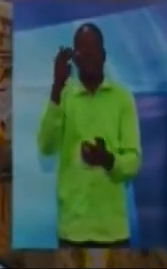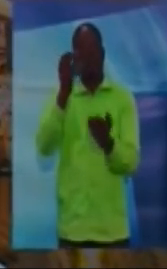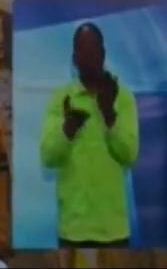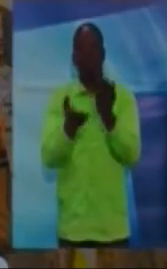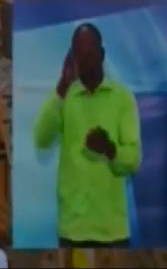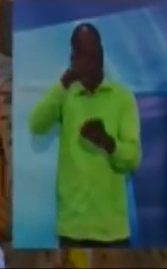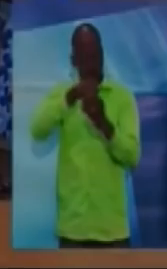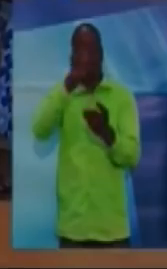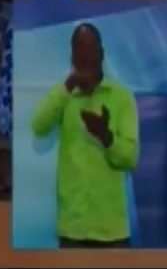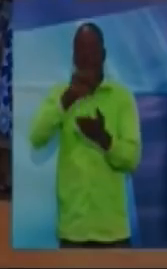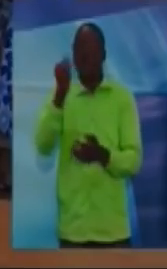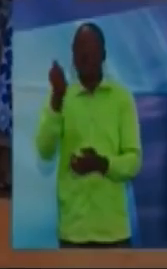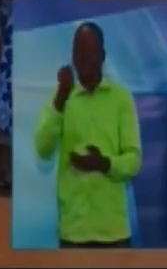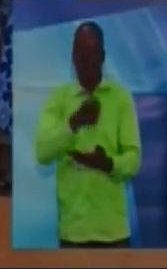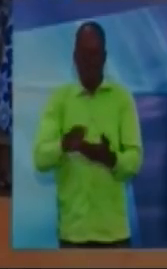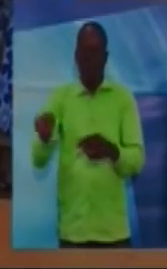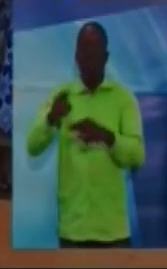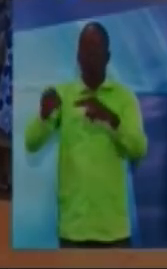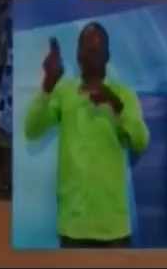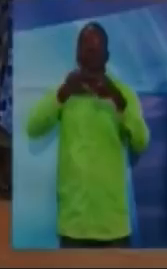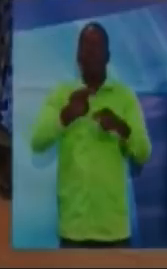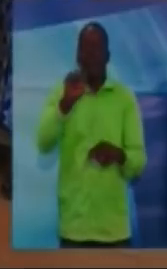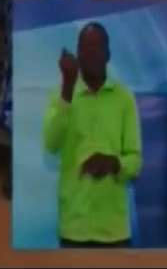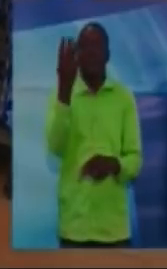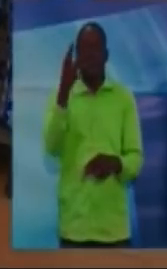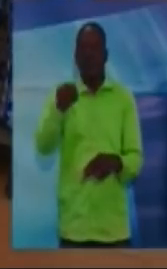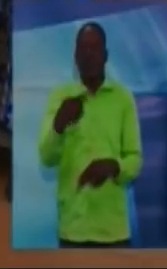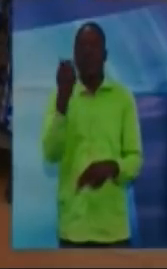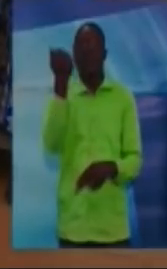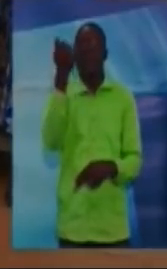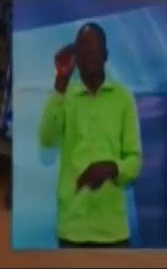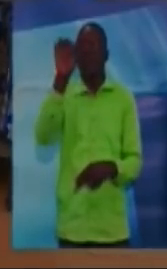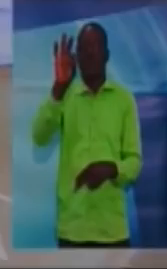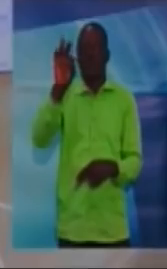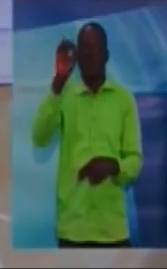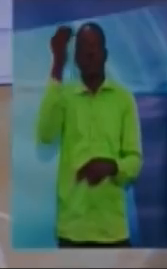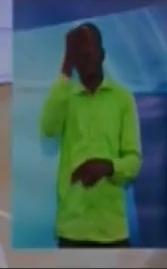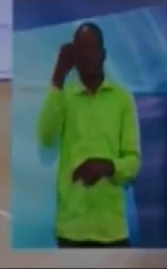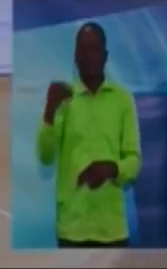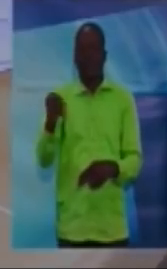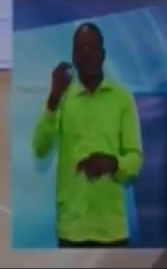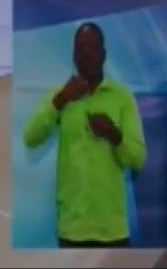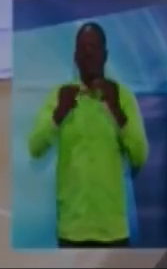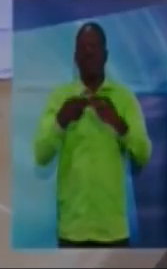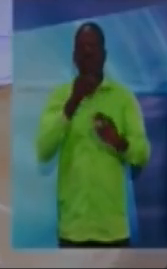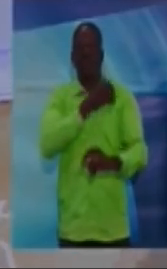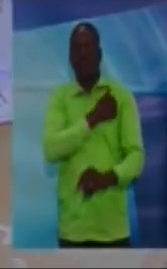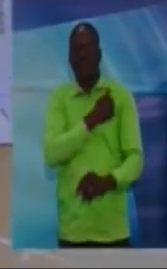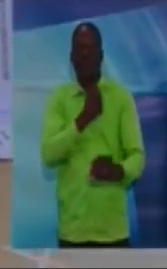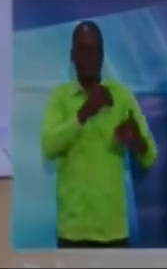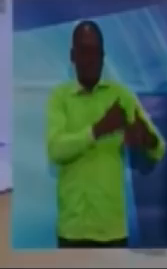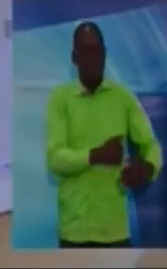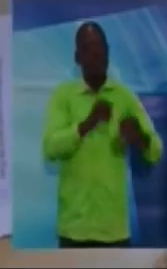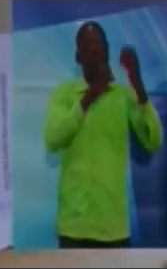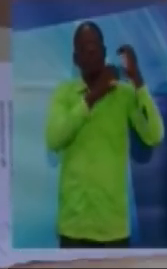2018 toujours, l'on note une augmentation de 14,19% sur le nombre des candidats. Du côté du ministère en charge